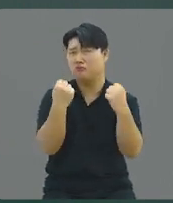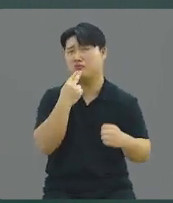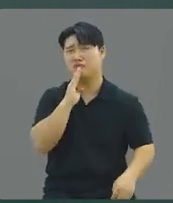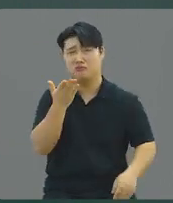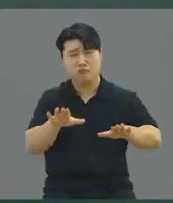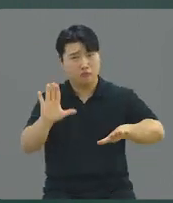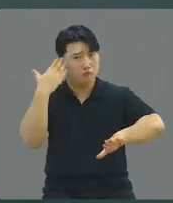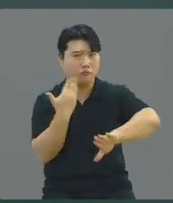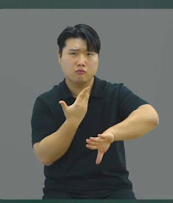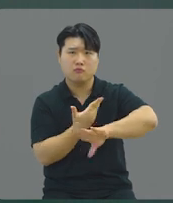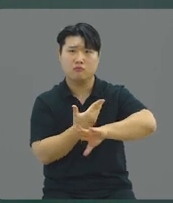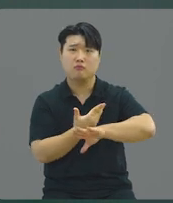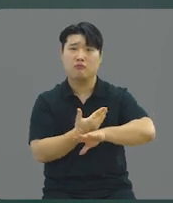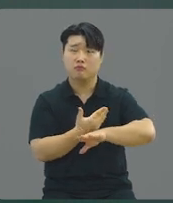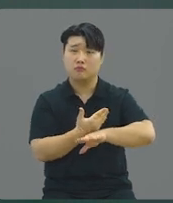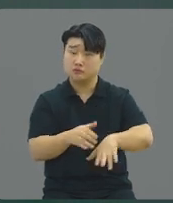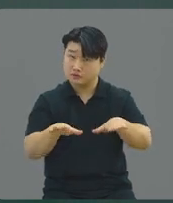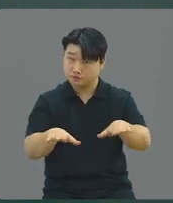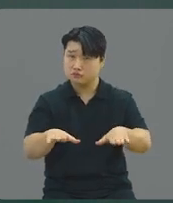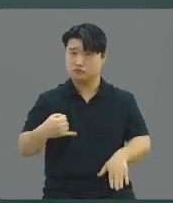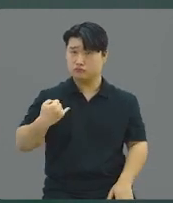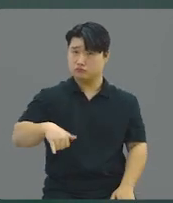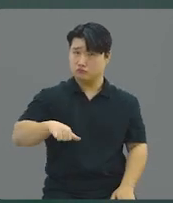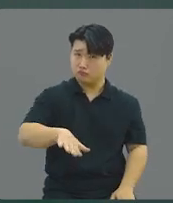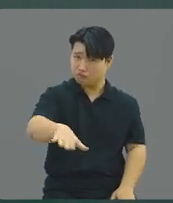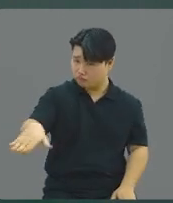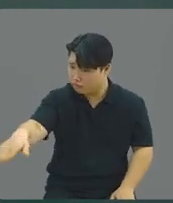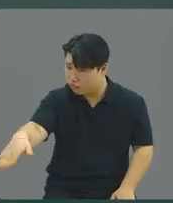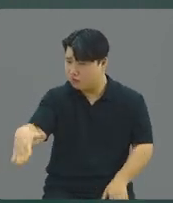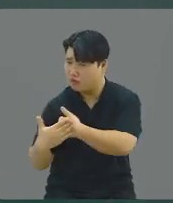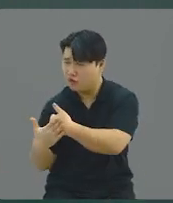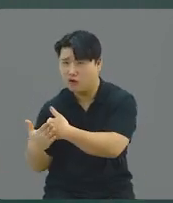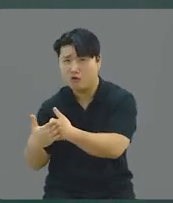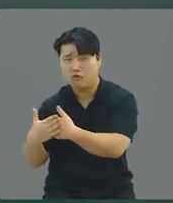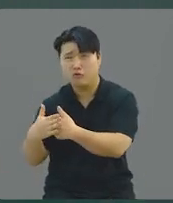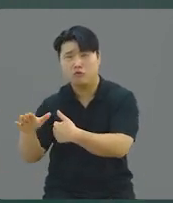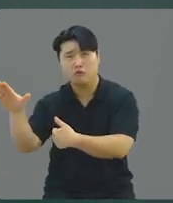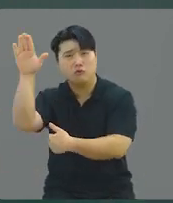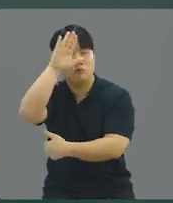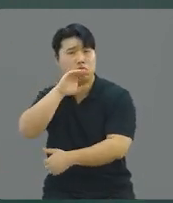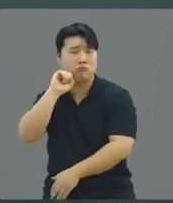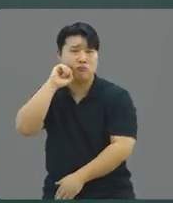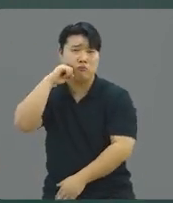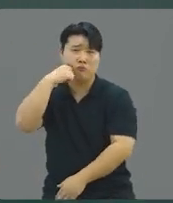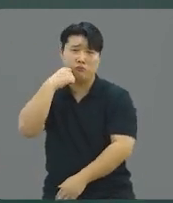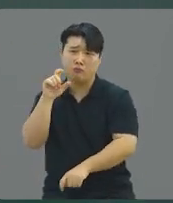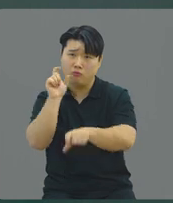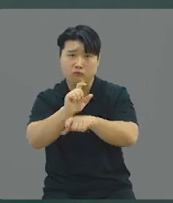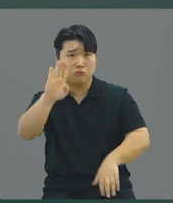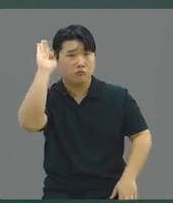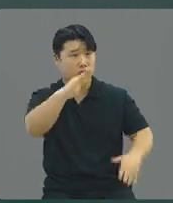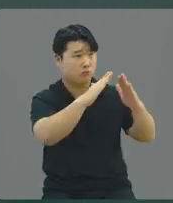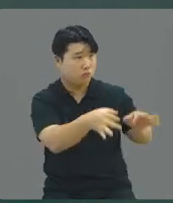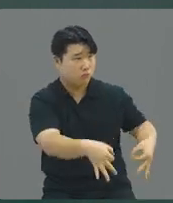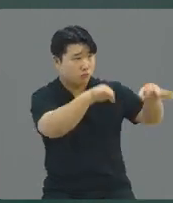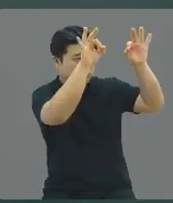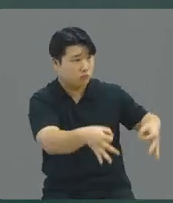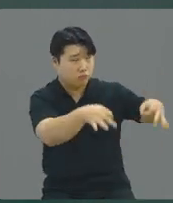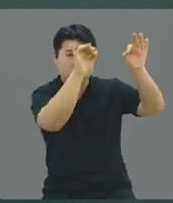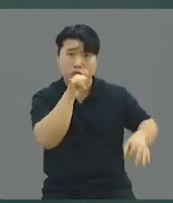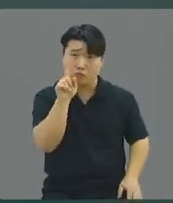이제는 그렇지는 않아요. 아무래도 이제 그 자녀에게 손 벌리기도 좀 어렵고 집값이 어떻게 될지는